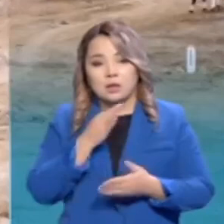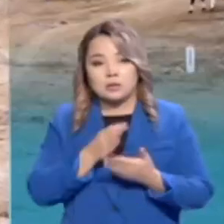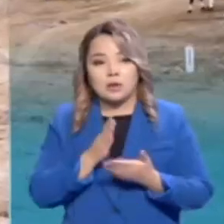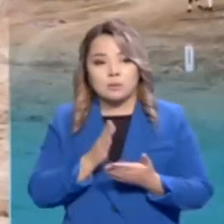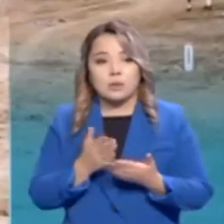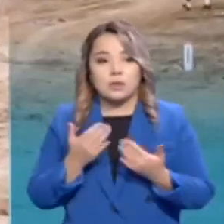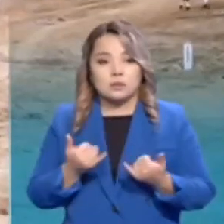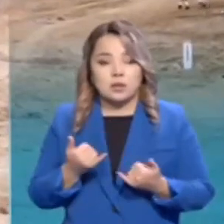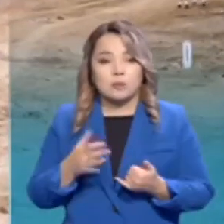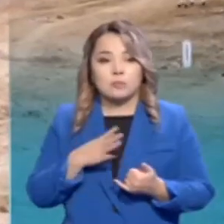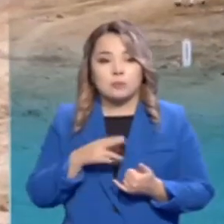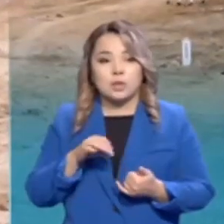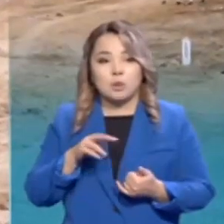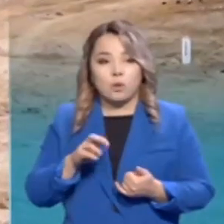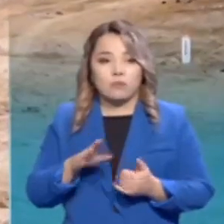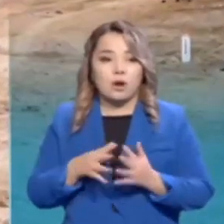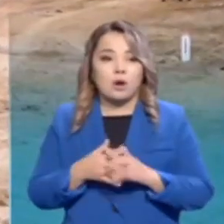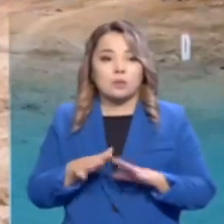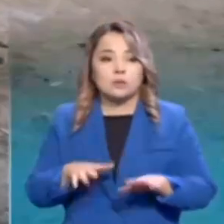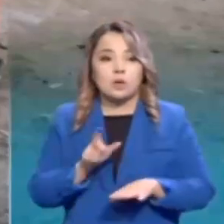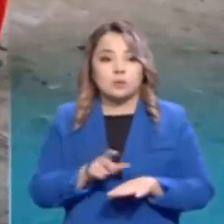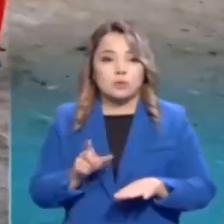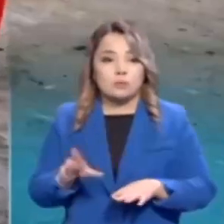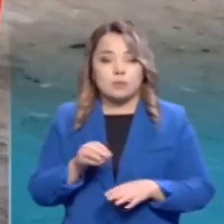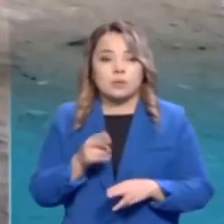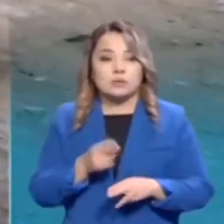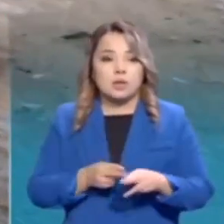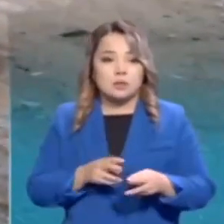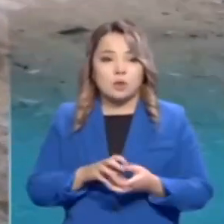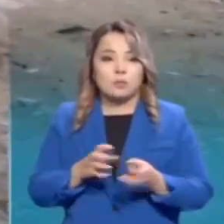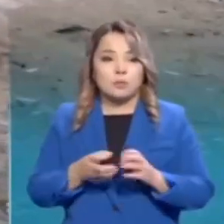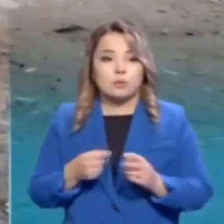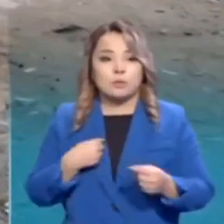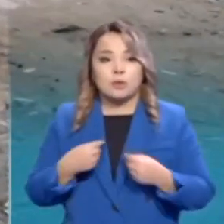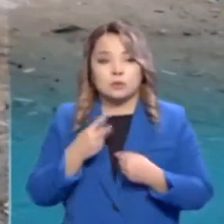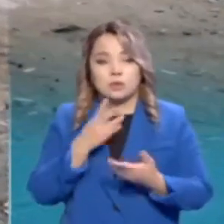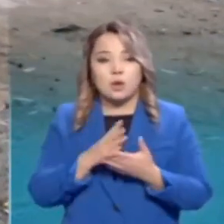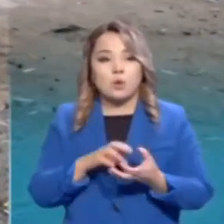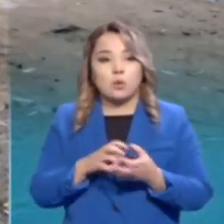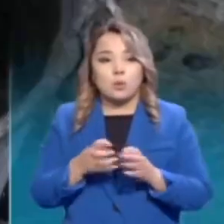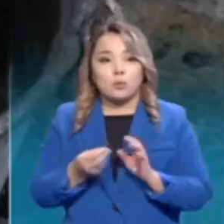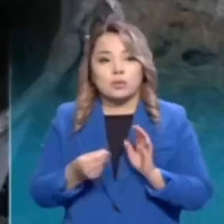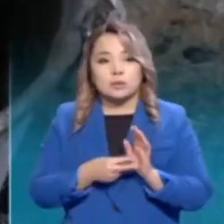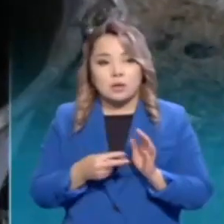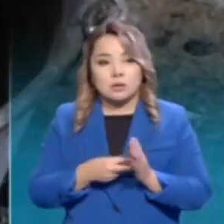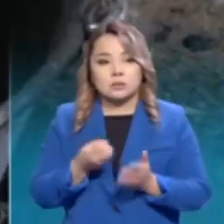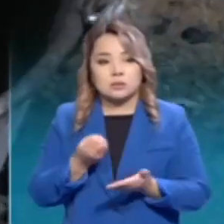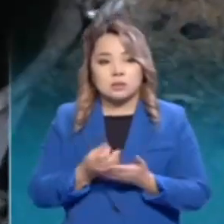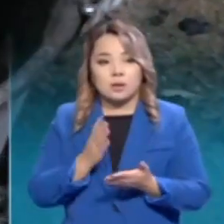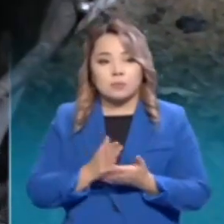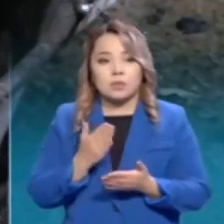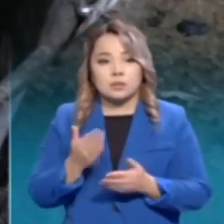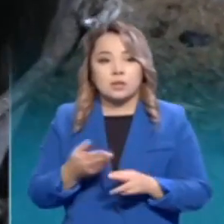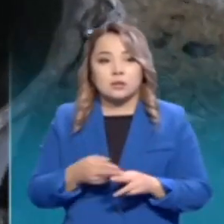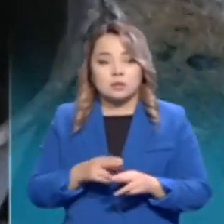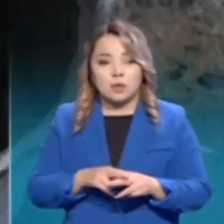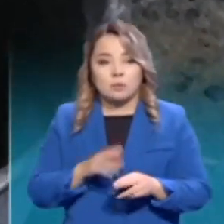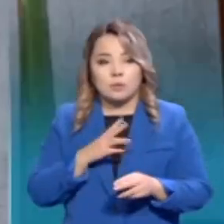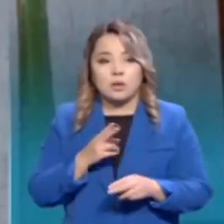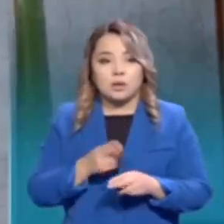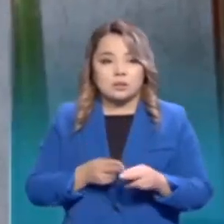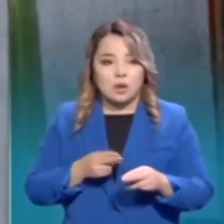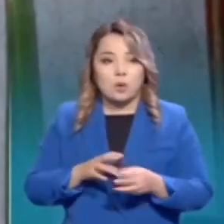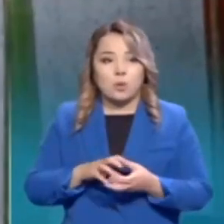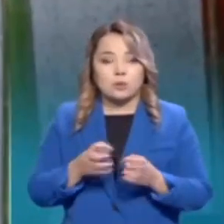отырмыз. Ал Пірімов ауылының жұрты жылда қатты отыннан тарығатын, оның үстіне қазір көмірдің де бағасы қымбаттап кетті. Қатты отынға